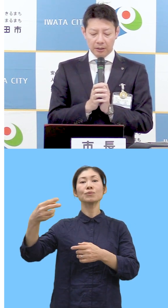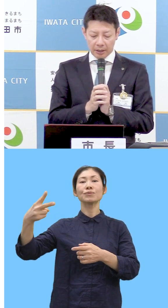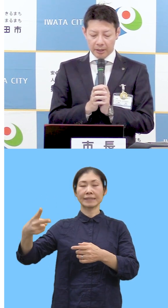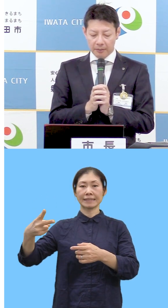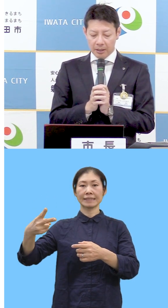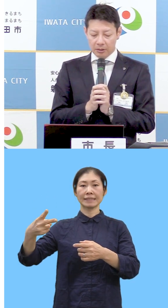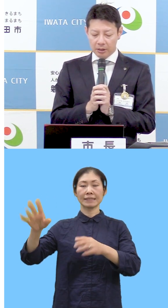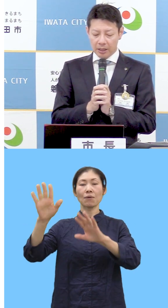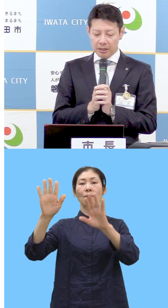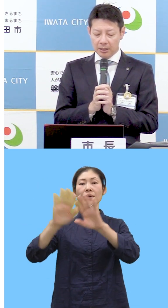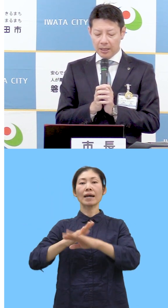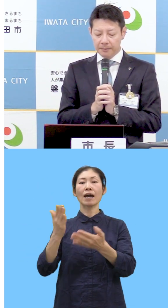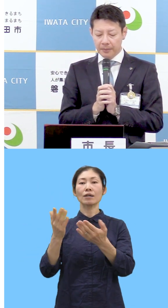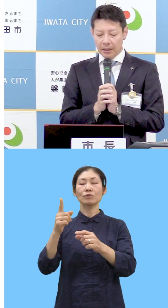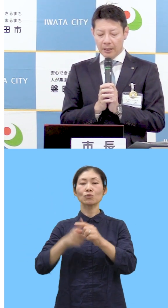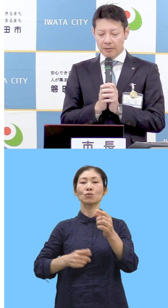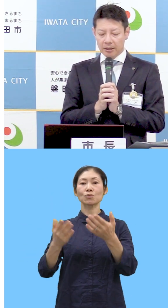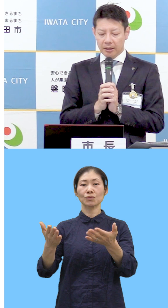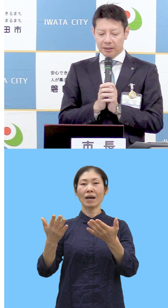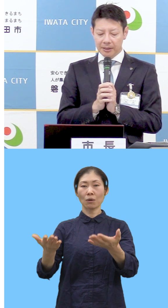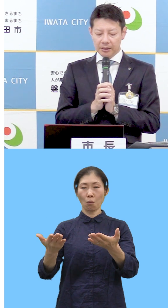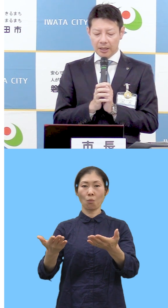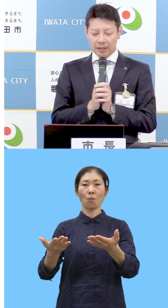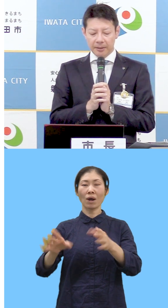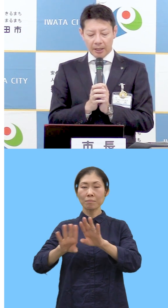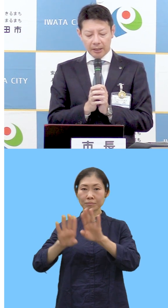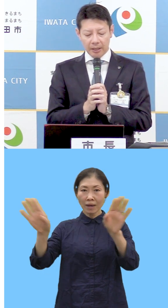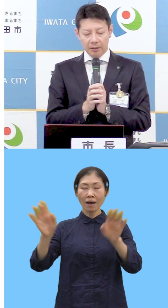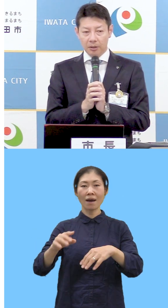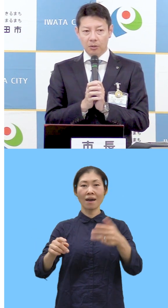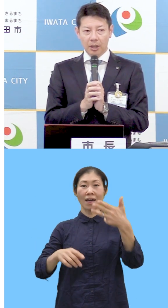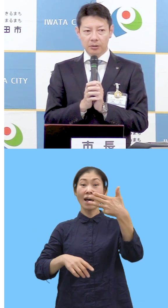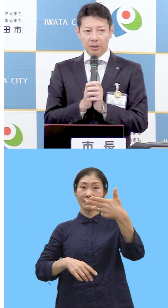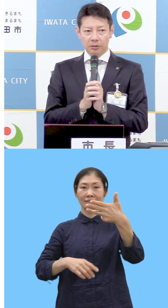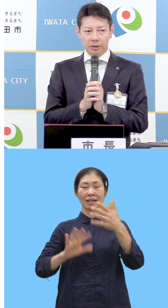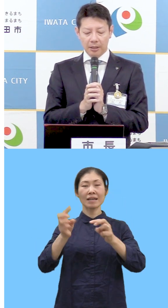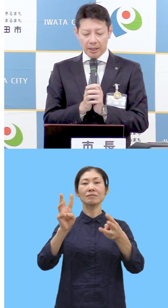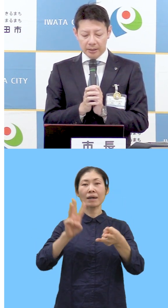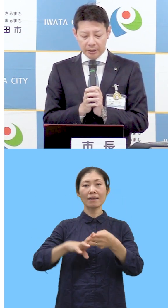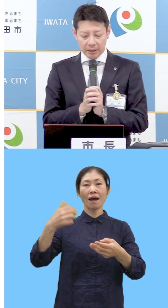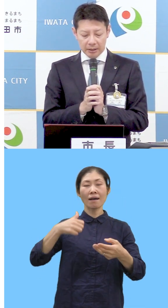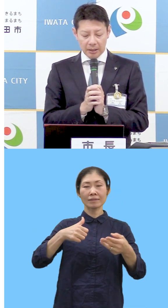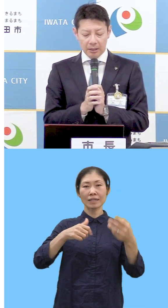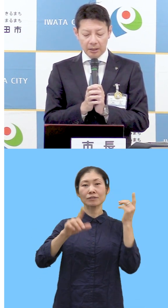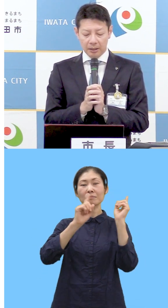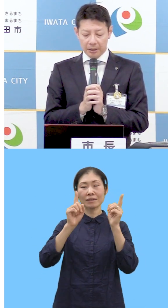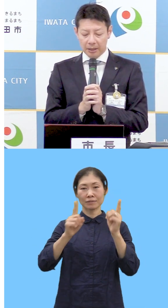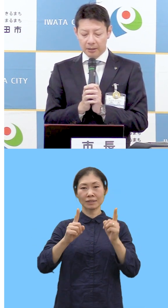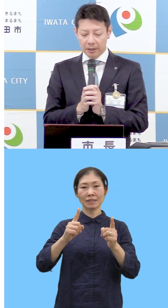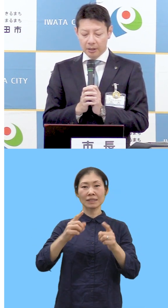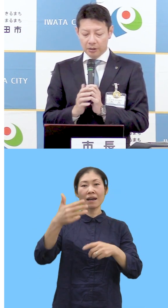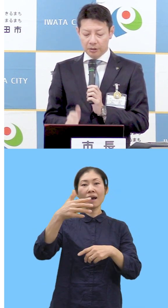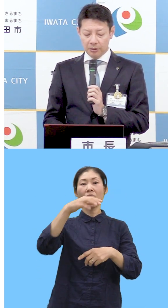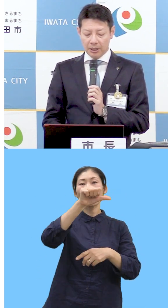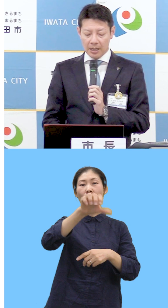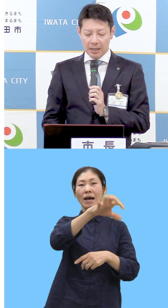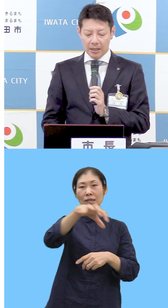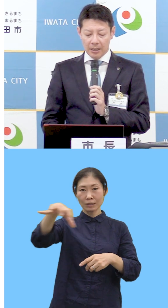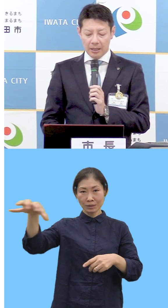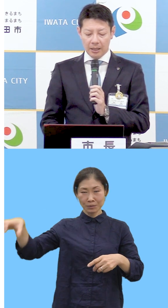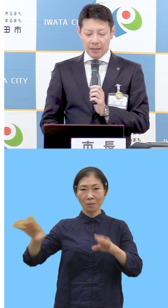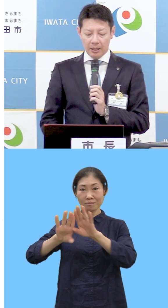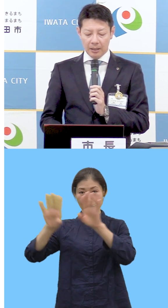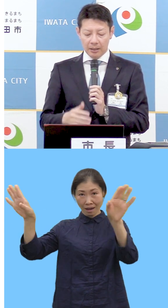タウンの拡大、そして8位が岩田夏祭り花火大会、これ5カ所で今年は開催させていただきました。9位が